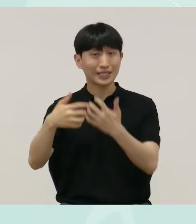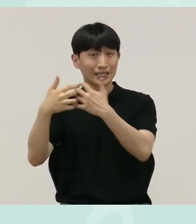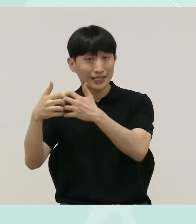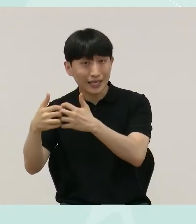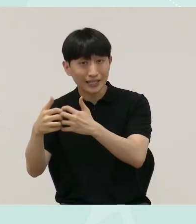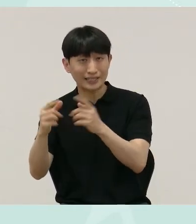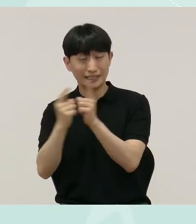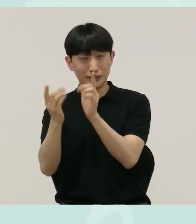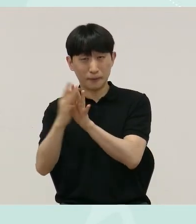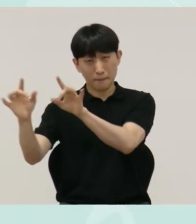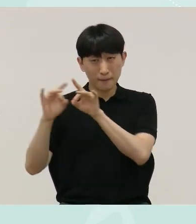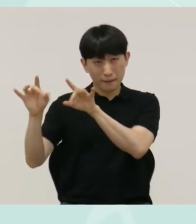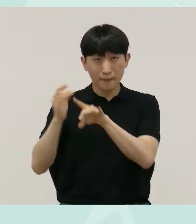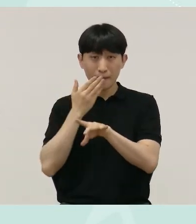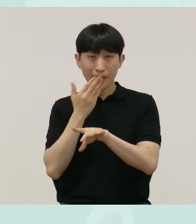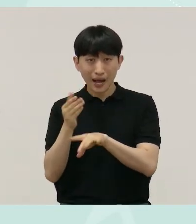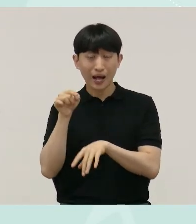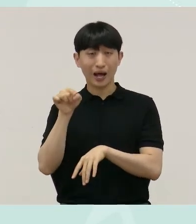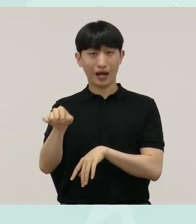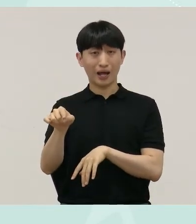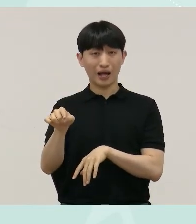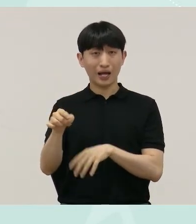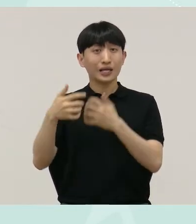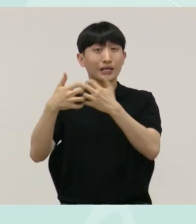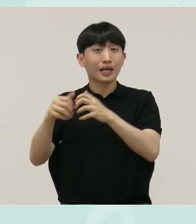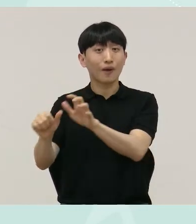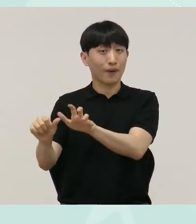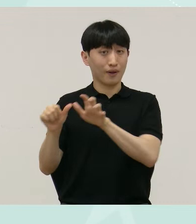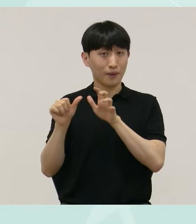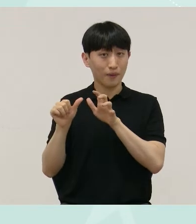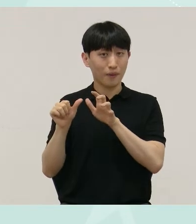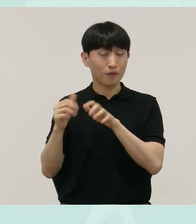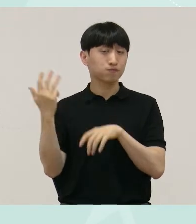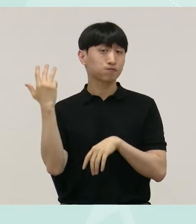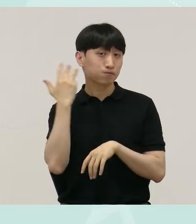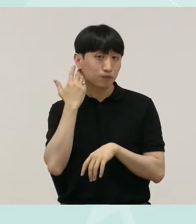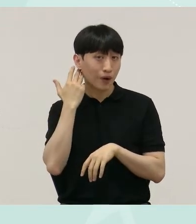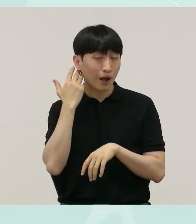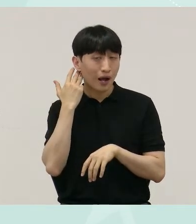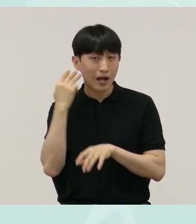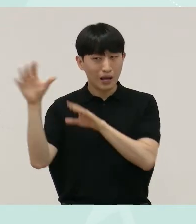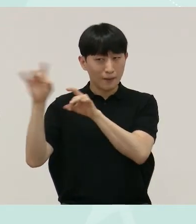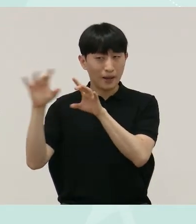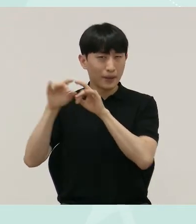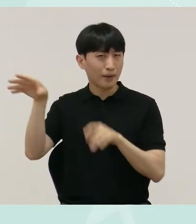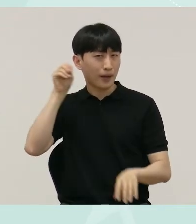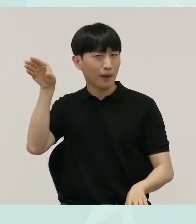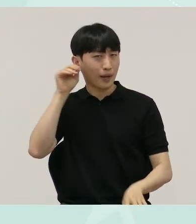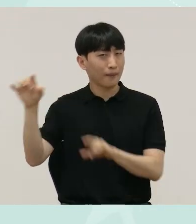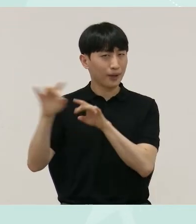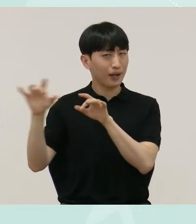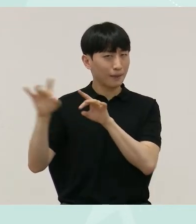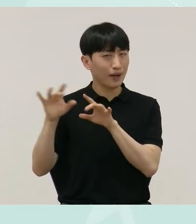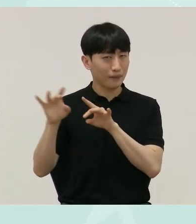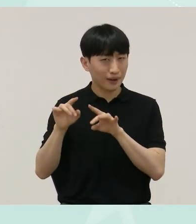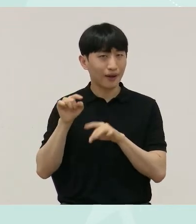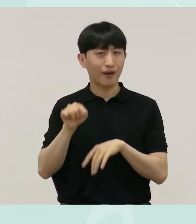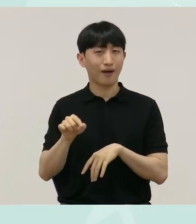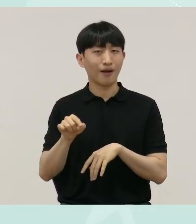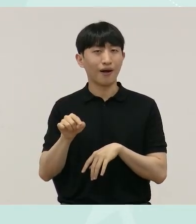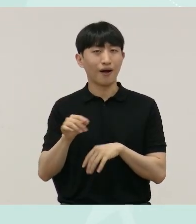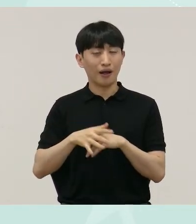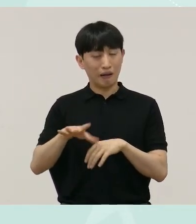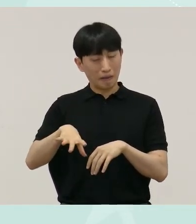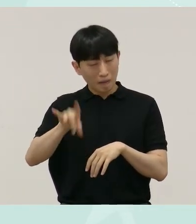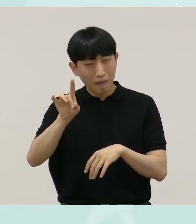어디터리 인풋이 가능한 그러한 기기를 사용해서 수술한 귀로 직접적으로 자극을 해야 초기 재활과 매핑이